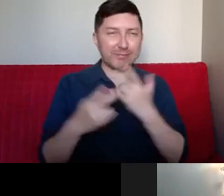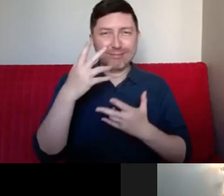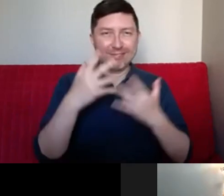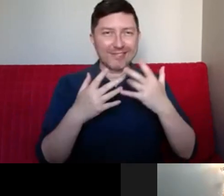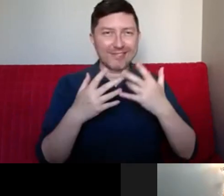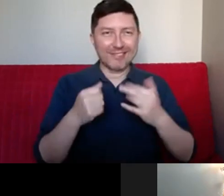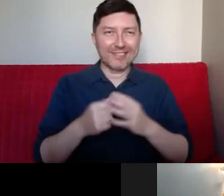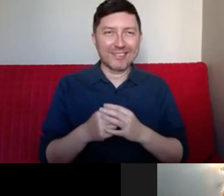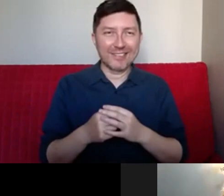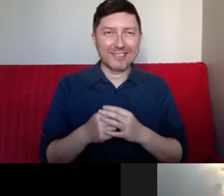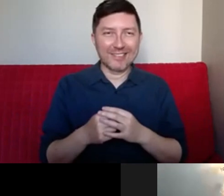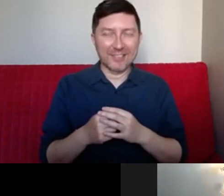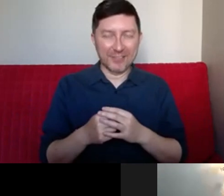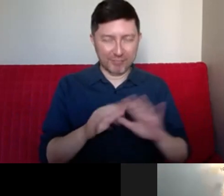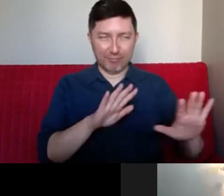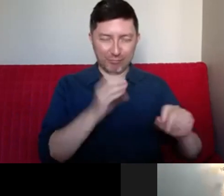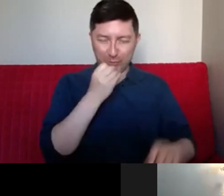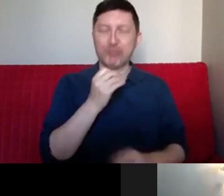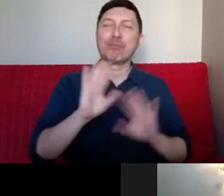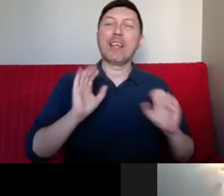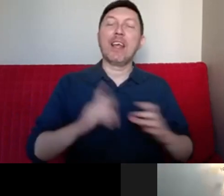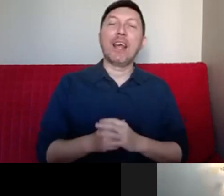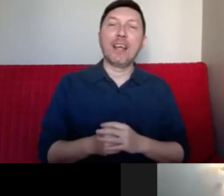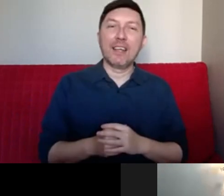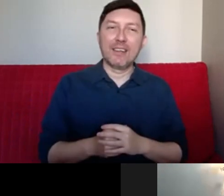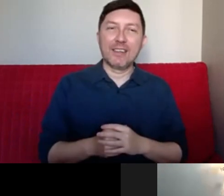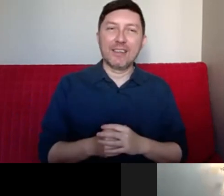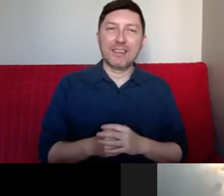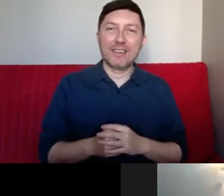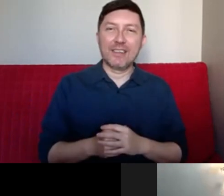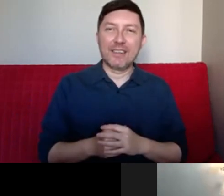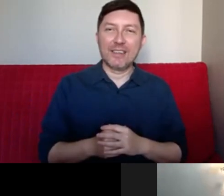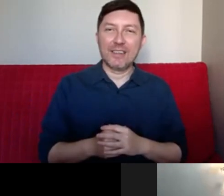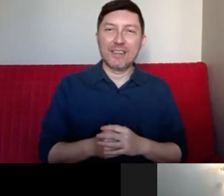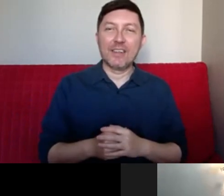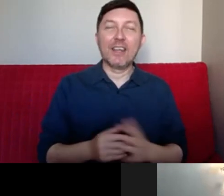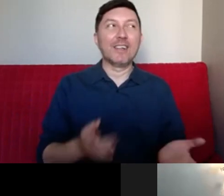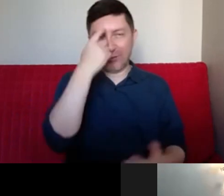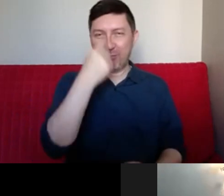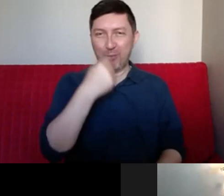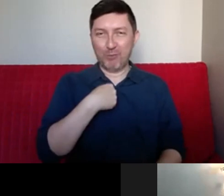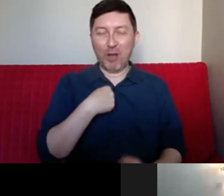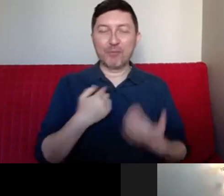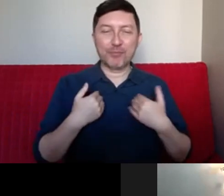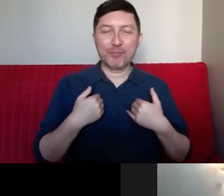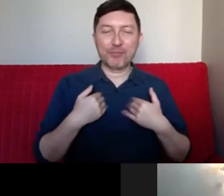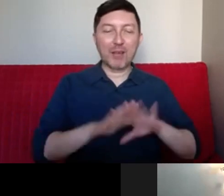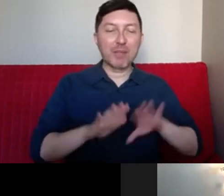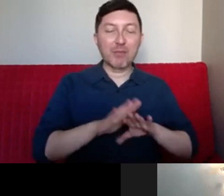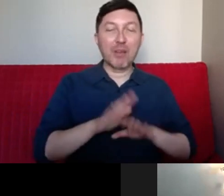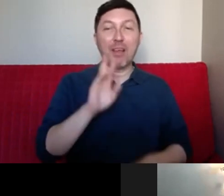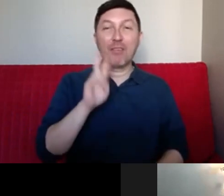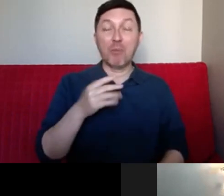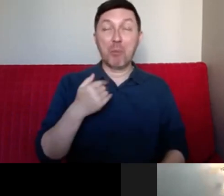Yes, exactly. Ok. Yes, pour thank moi, you, Remy, please. J'ai conscience que la situation est hyper idéale de ce